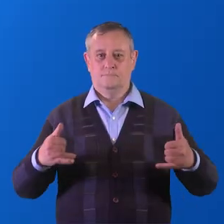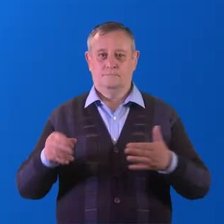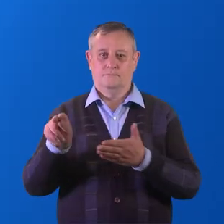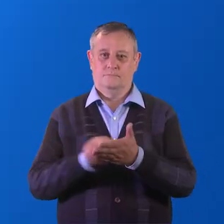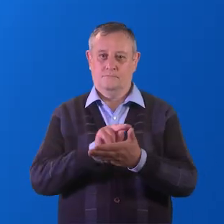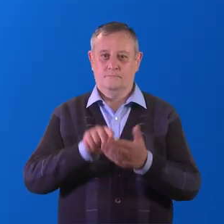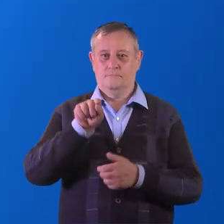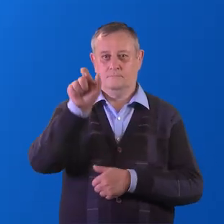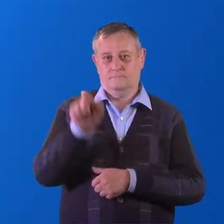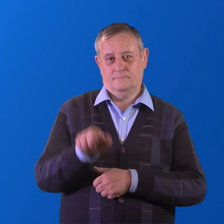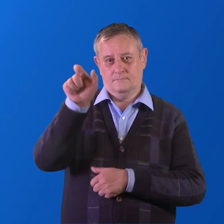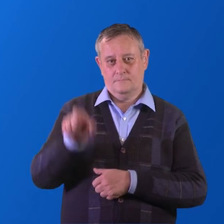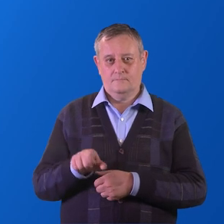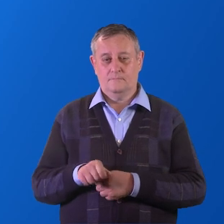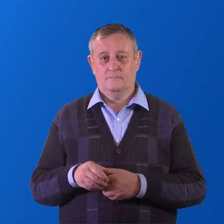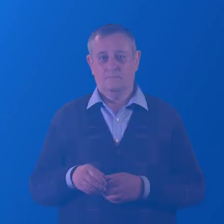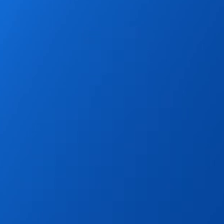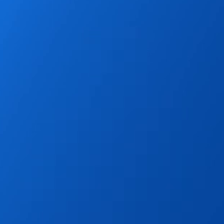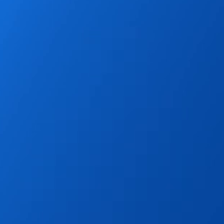wie wählen die Menschen